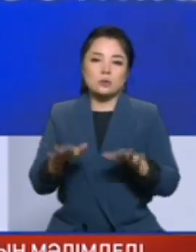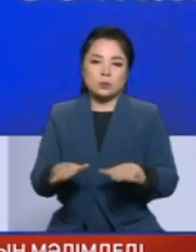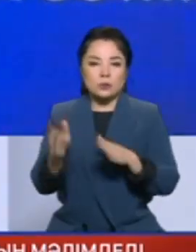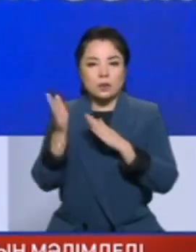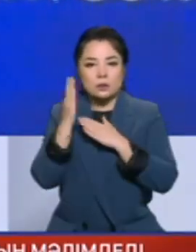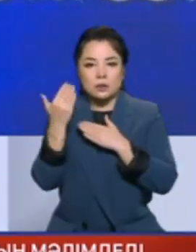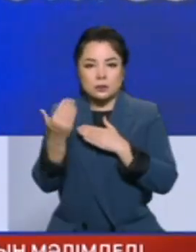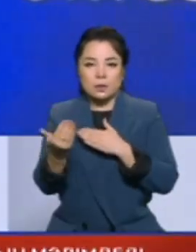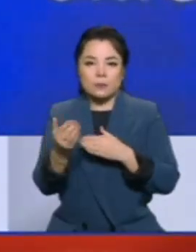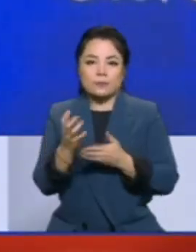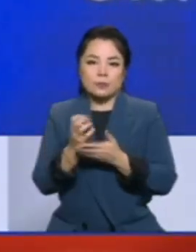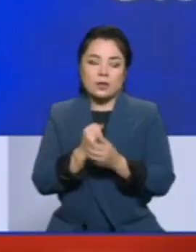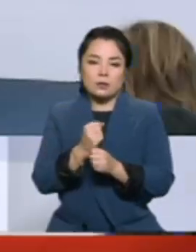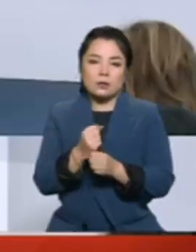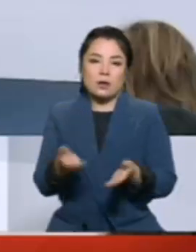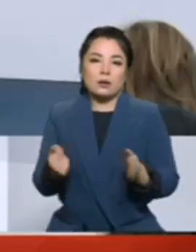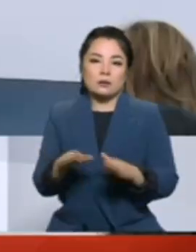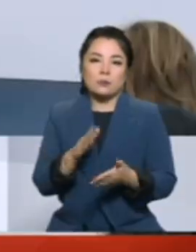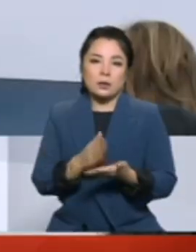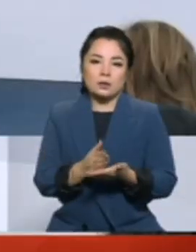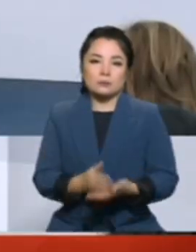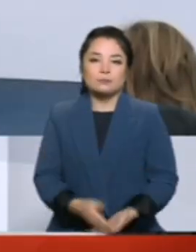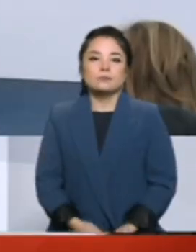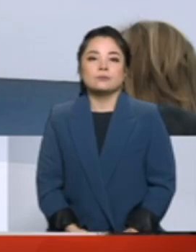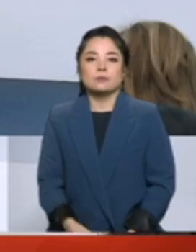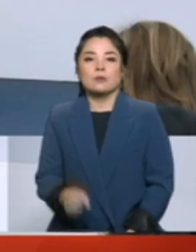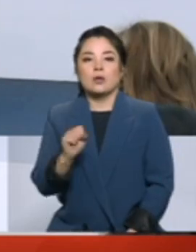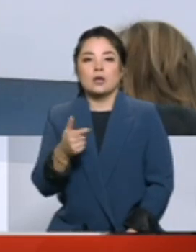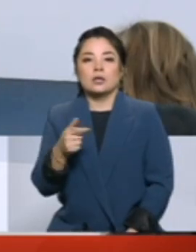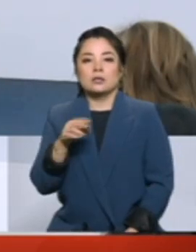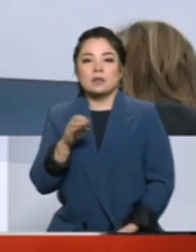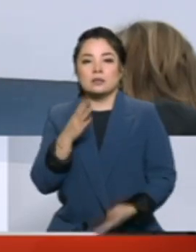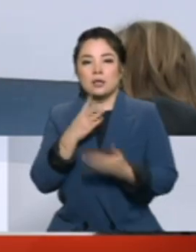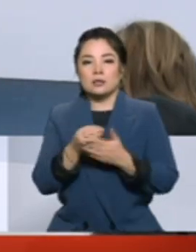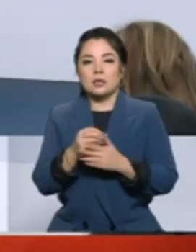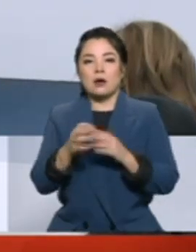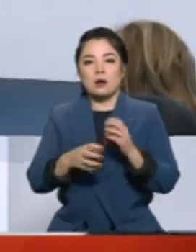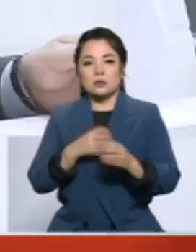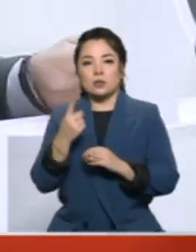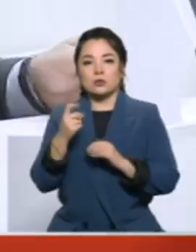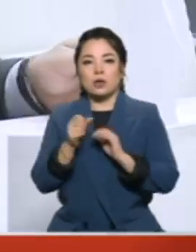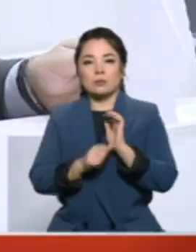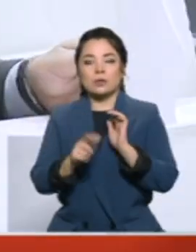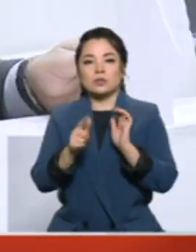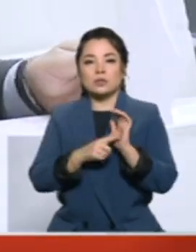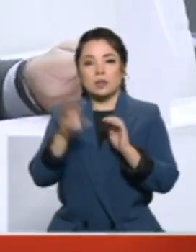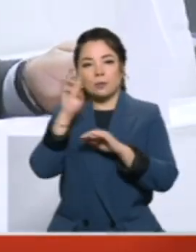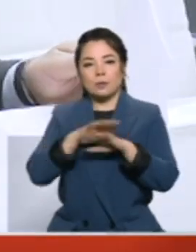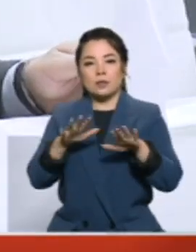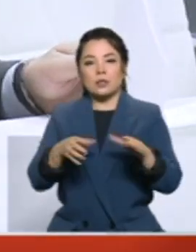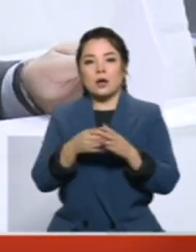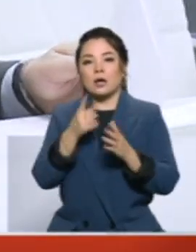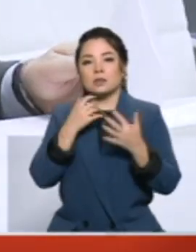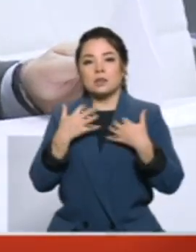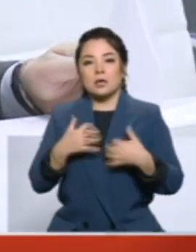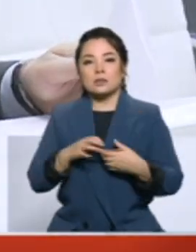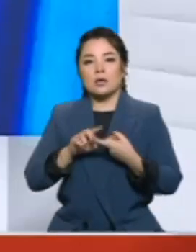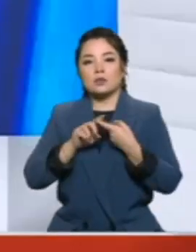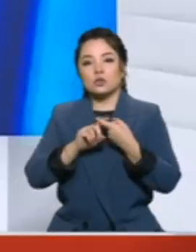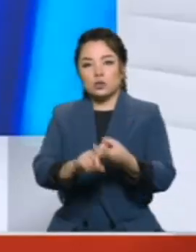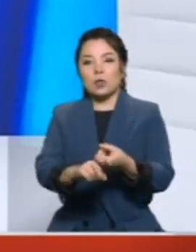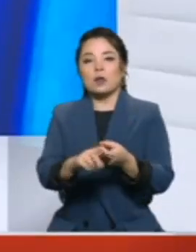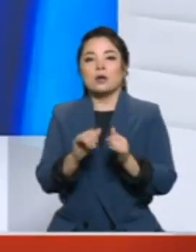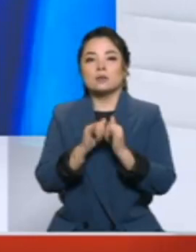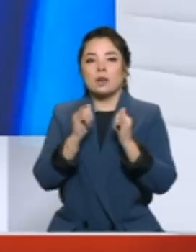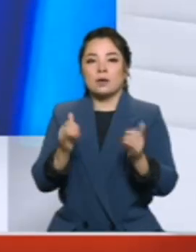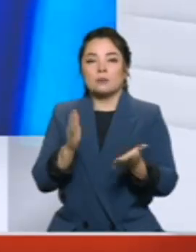орны сақталуды. Ажар Ғиниятның сөзінше, қазір әлемнің 167 мемлекетінде қызылша жұқтырғандардың саны